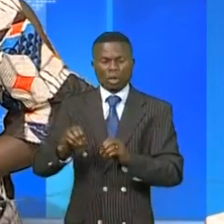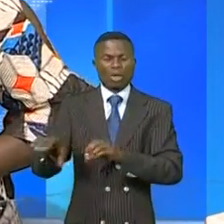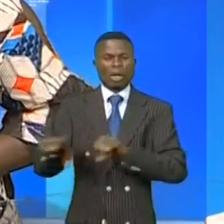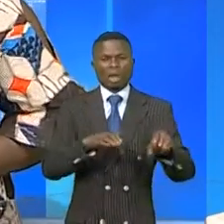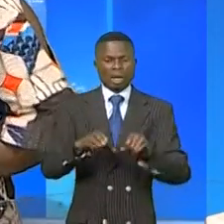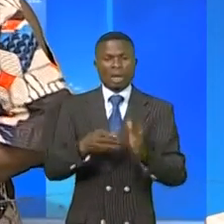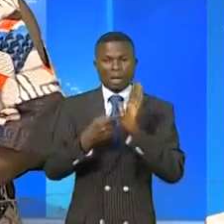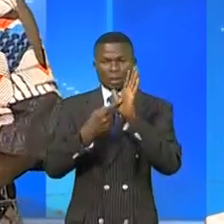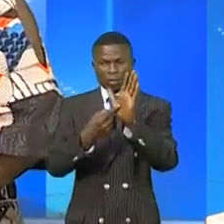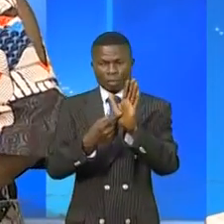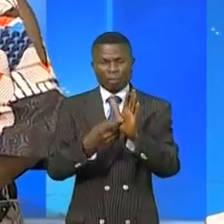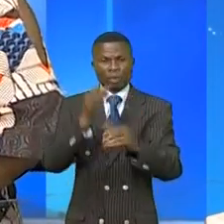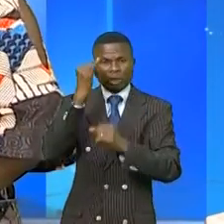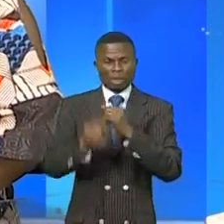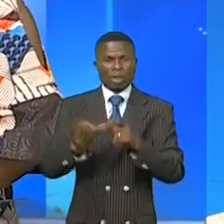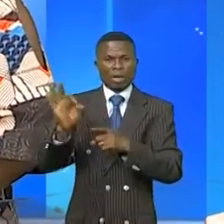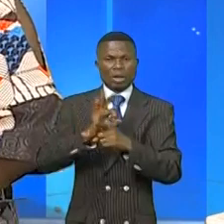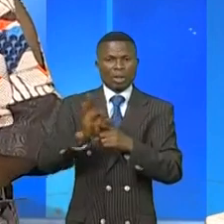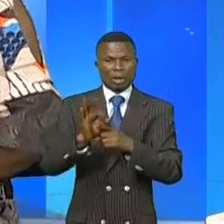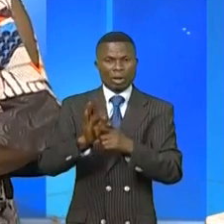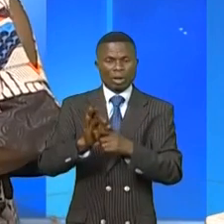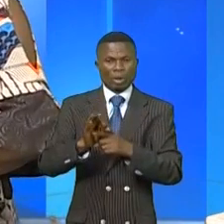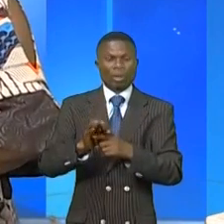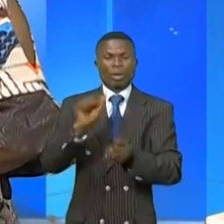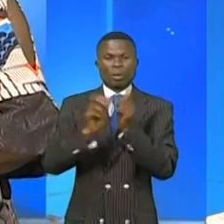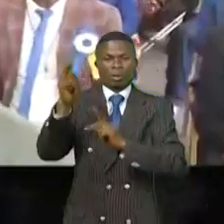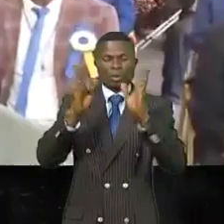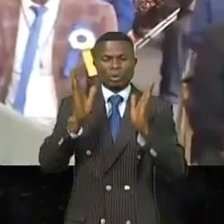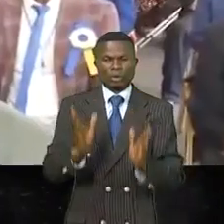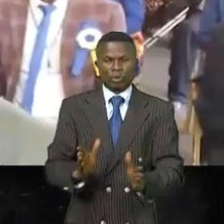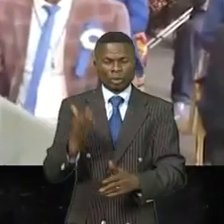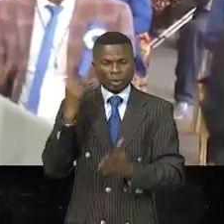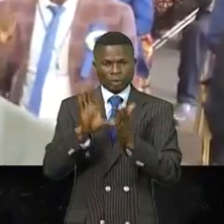aussi marqué la clôture de la formation sur la citoyenneté. Regardez.